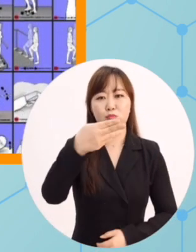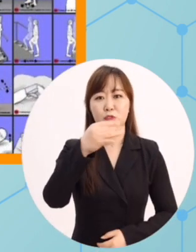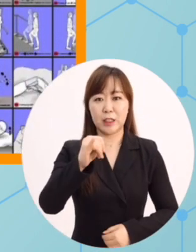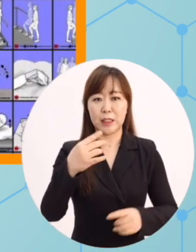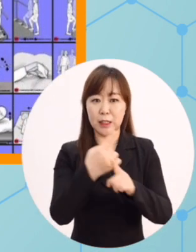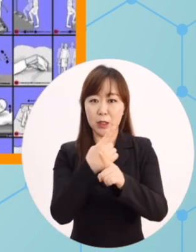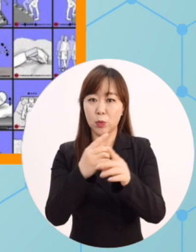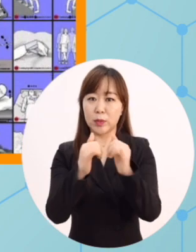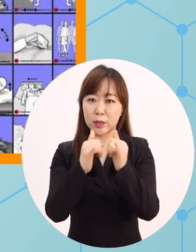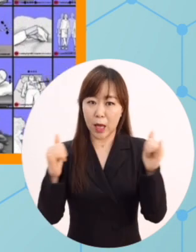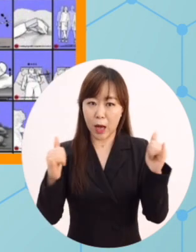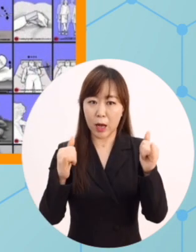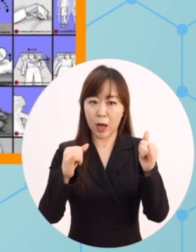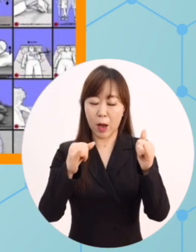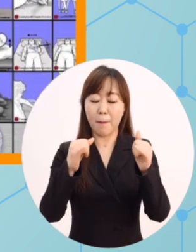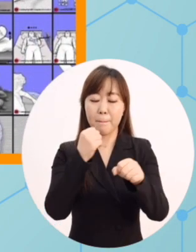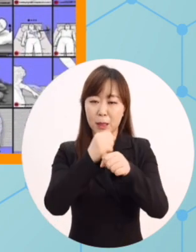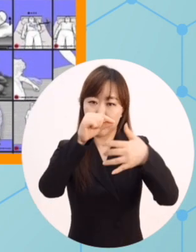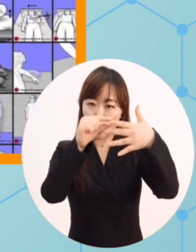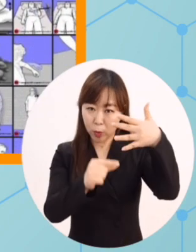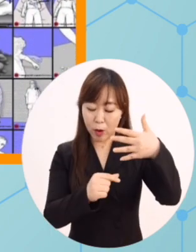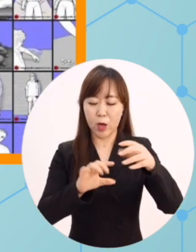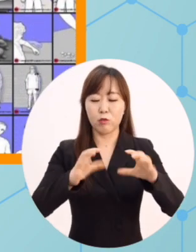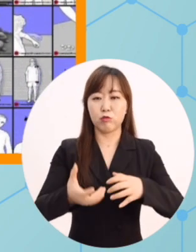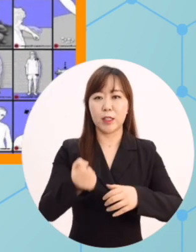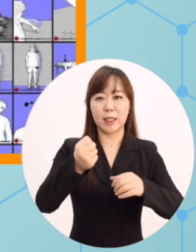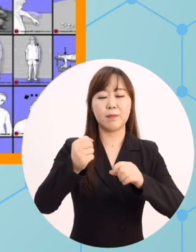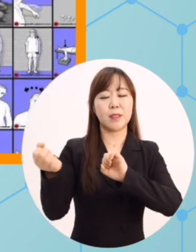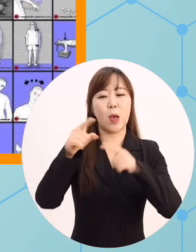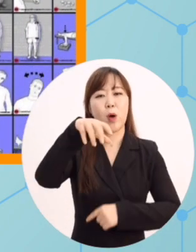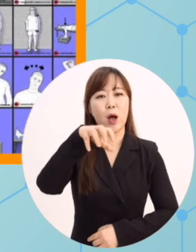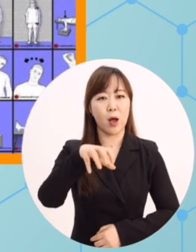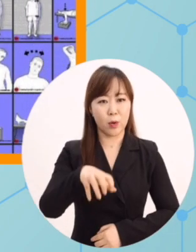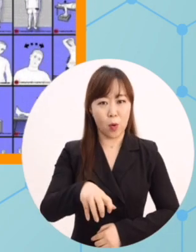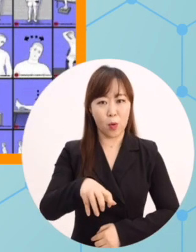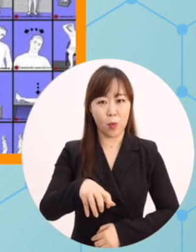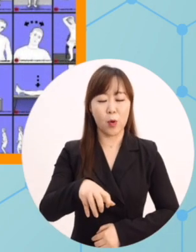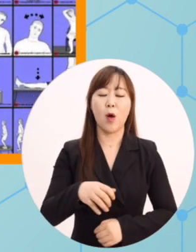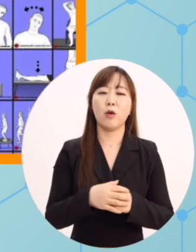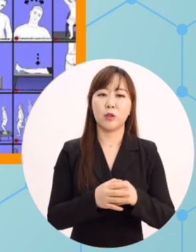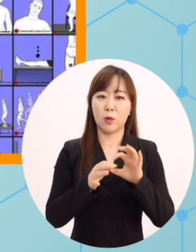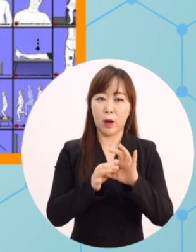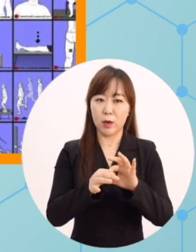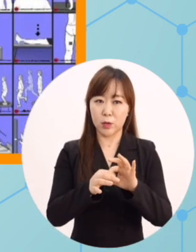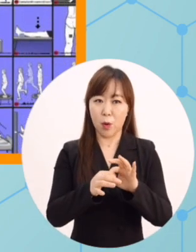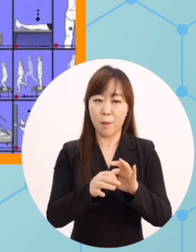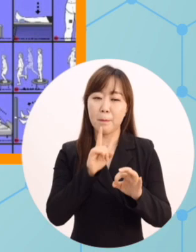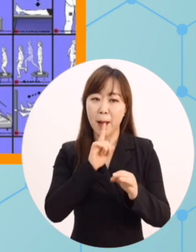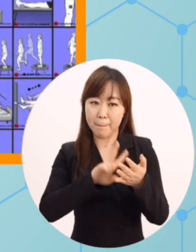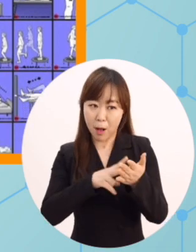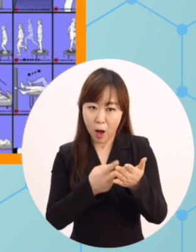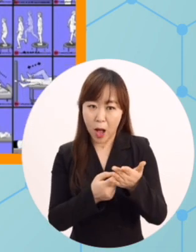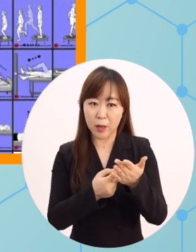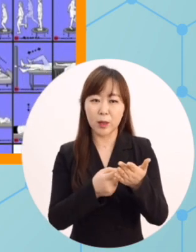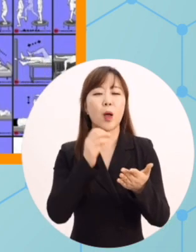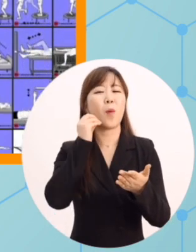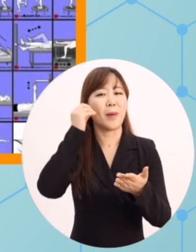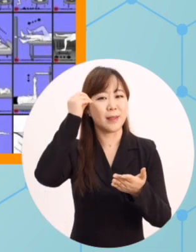물리치료사가 개발한 물리치료 프로그램으로 국립재활원 물리작업치료과에서 번역한